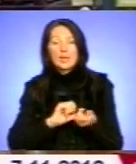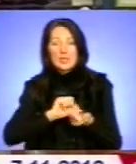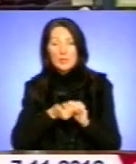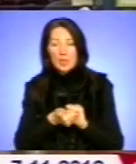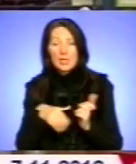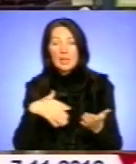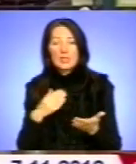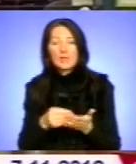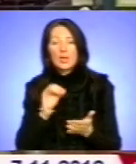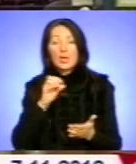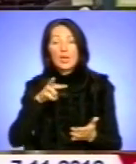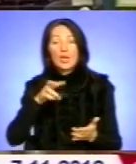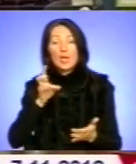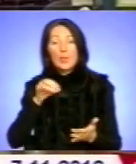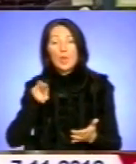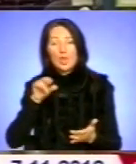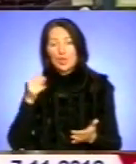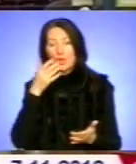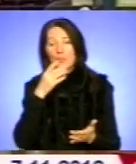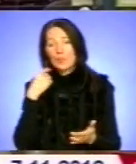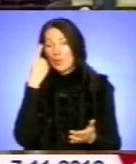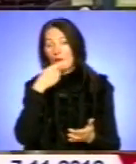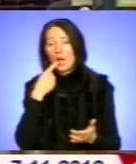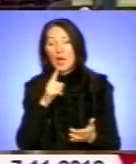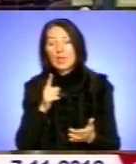імідж. Якщо не кардинально, то додати більш